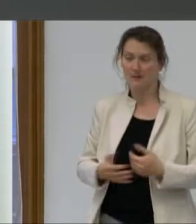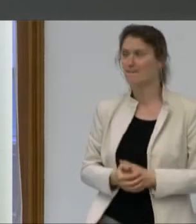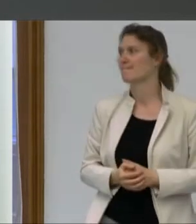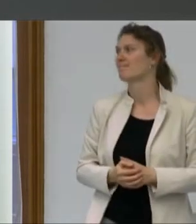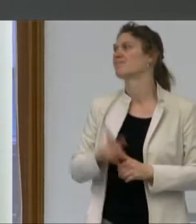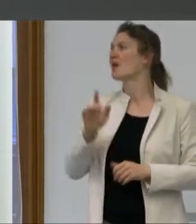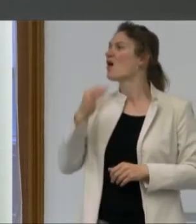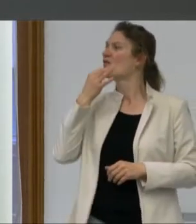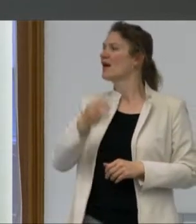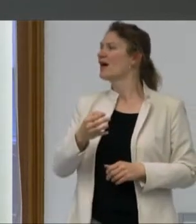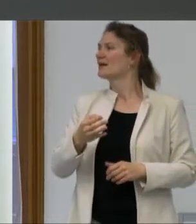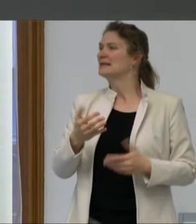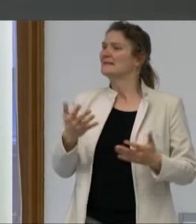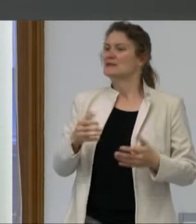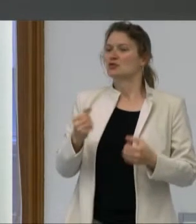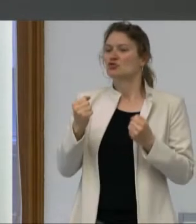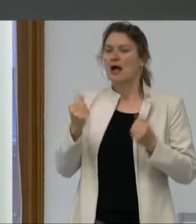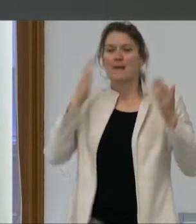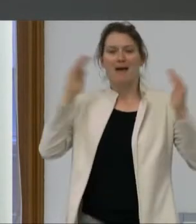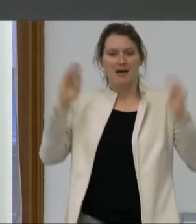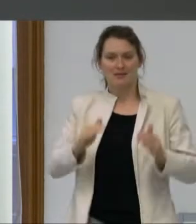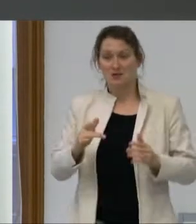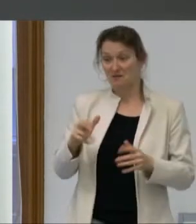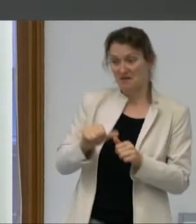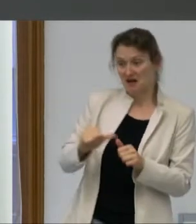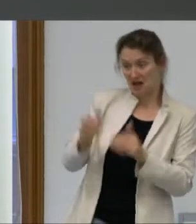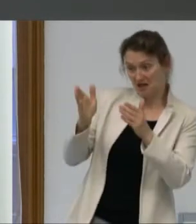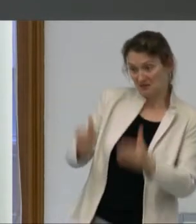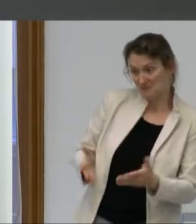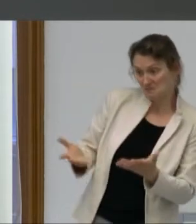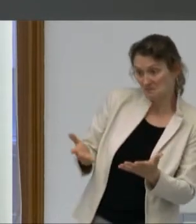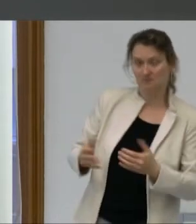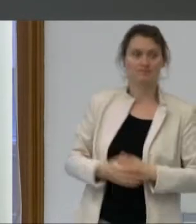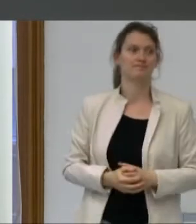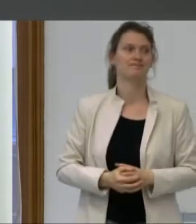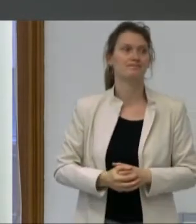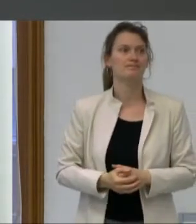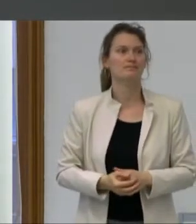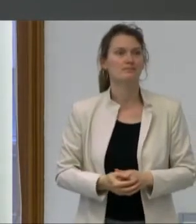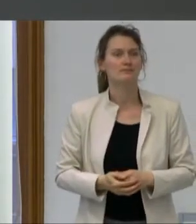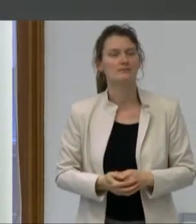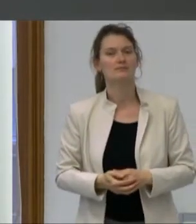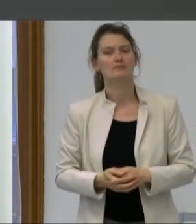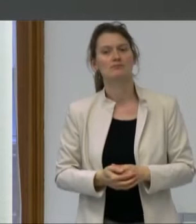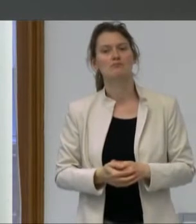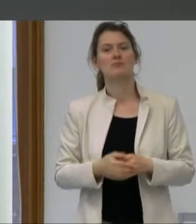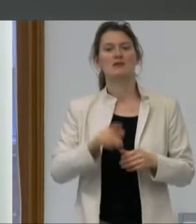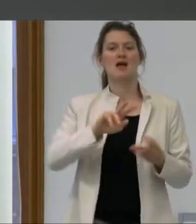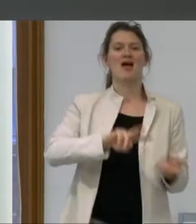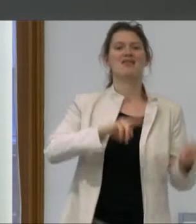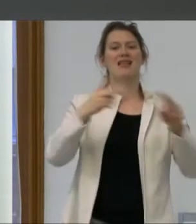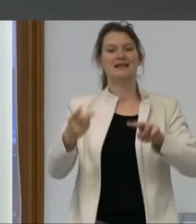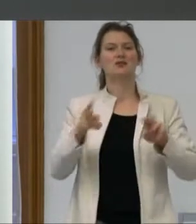auch an die Ausprägung von der Beeinträchtigung, an den Beeinträchtigungsgrad. Bei der Transnormalität,